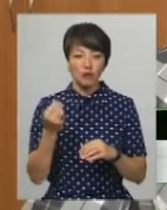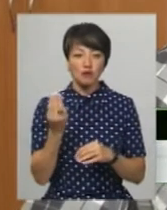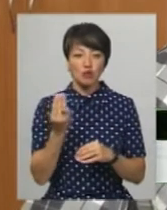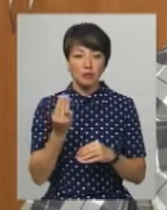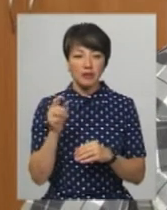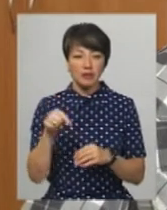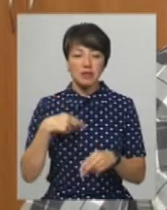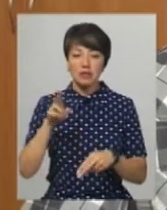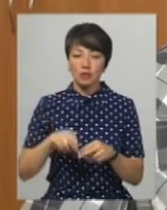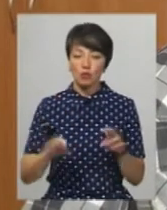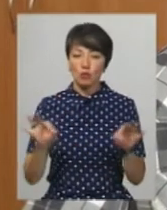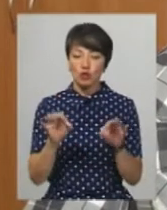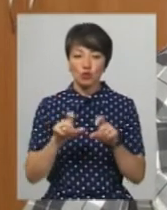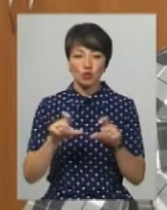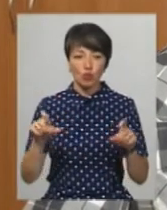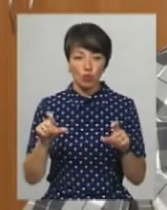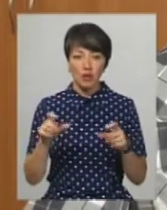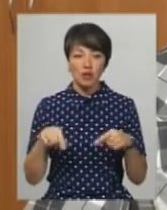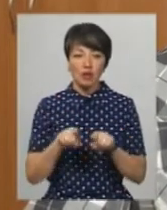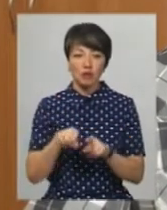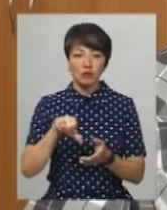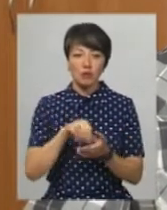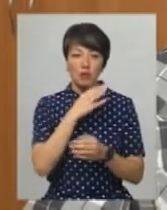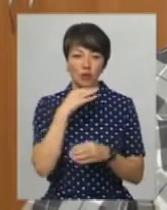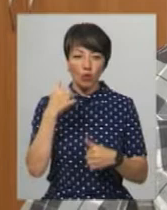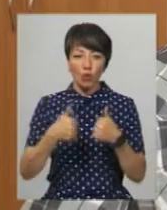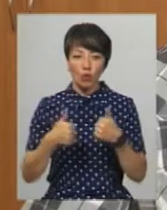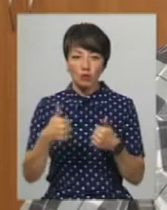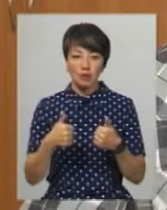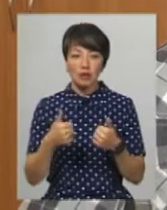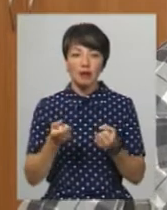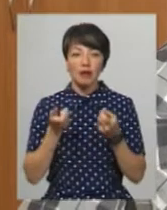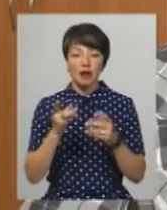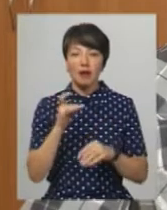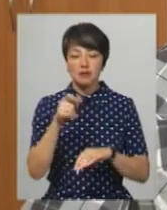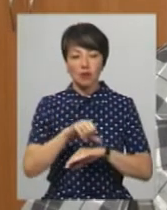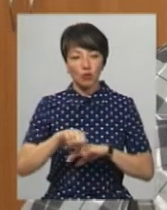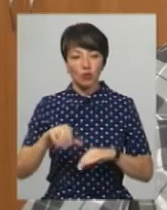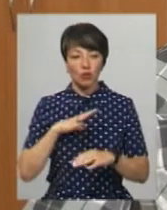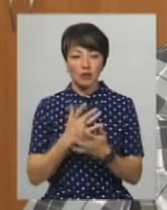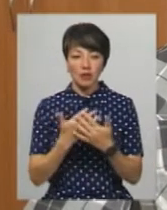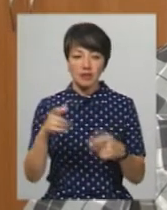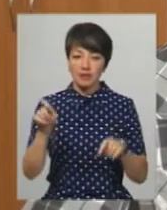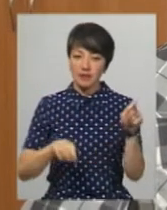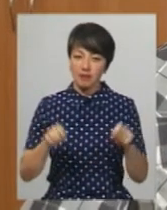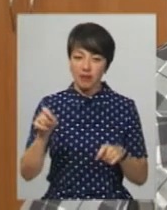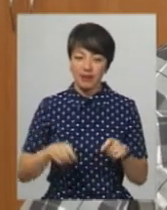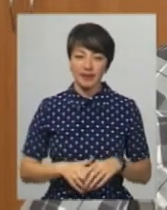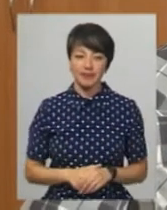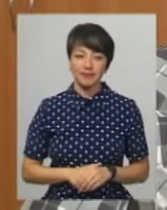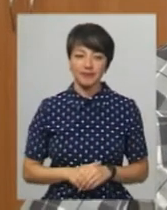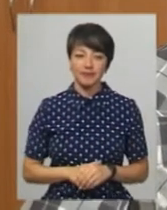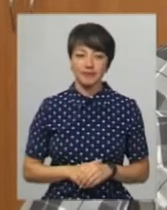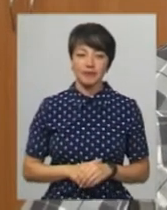Також я закінчив музичну школу, також приймав участь у багатьох конкурсах, там був декілька разів навіть за кордоном на всяких фестивалях.